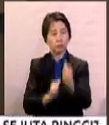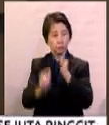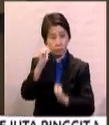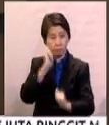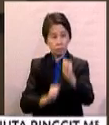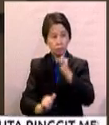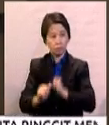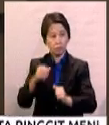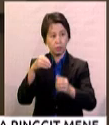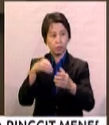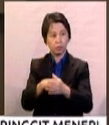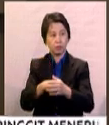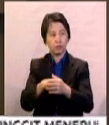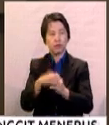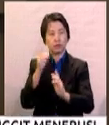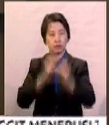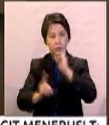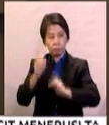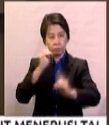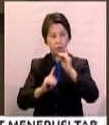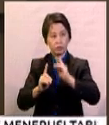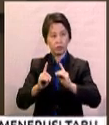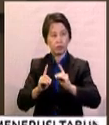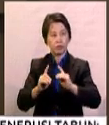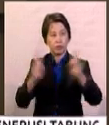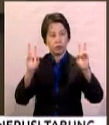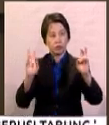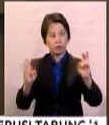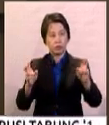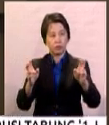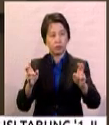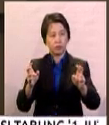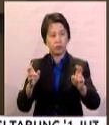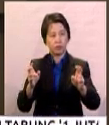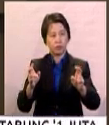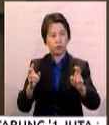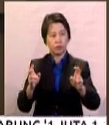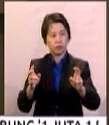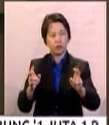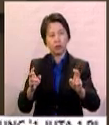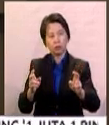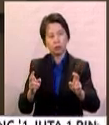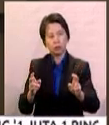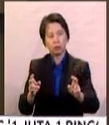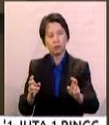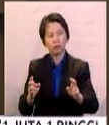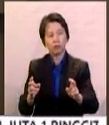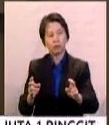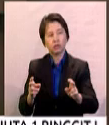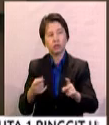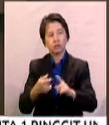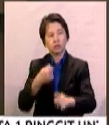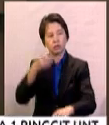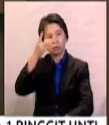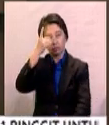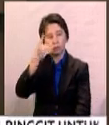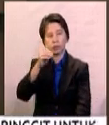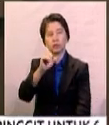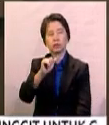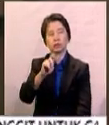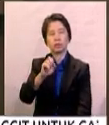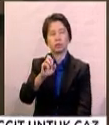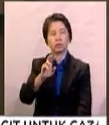dalam panggung drama radio yang bertajuk Pedang Kuaka yang diterbitkan oleh Dato' Dr.